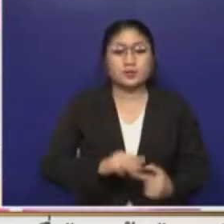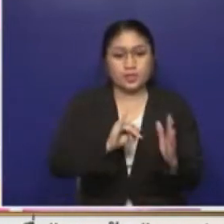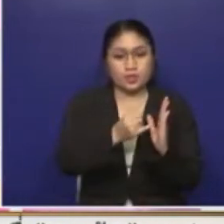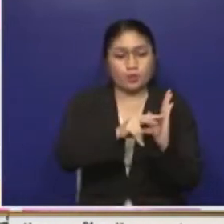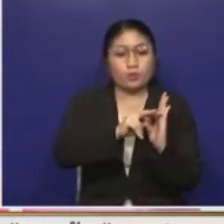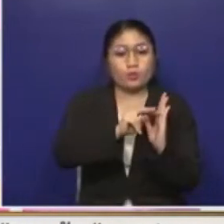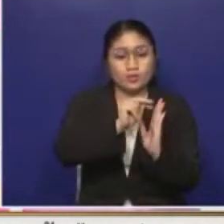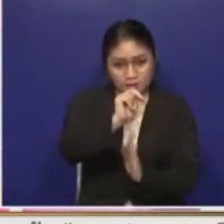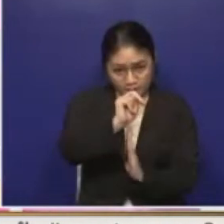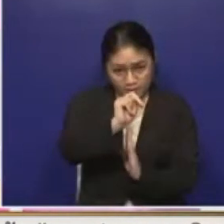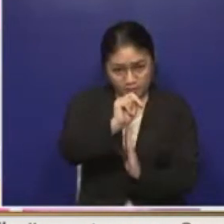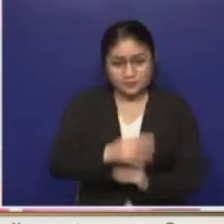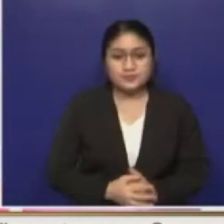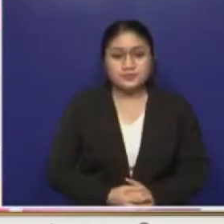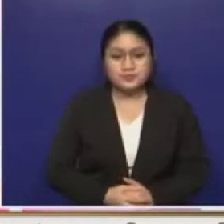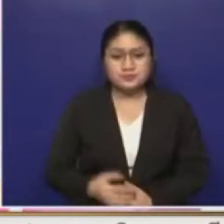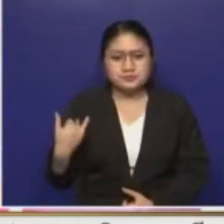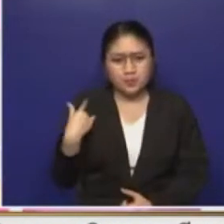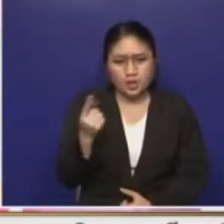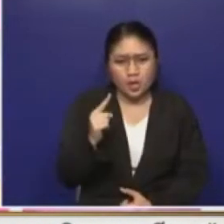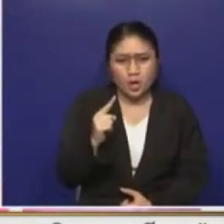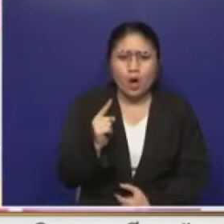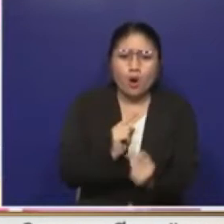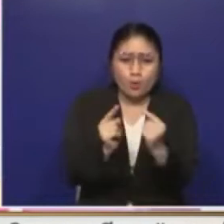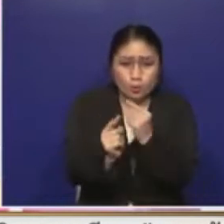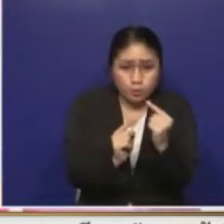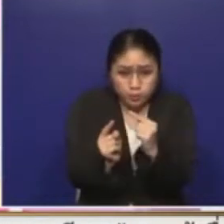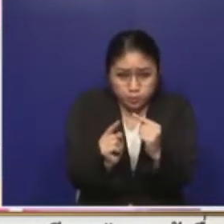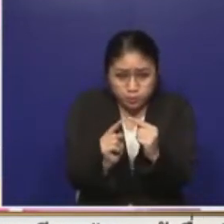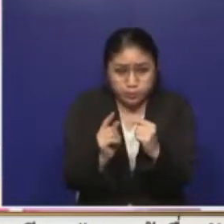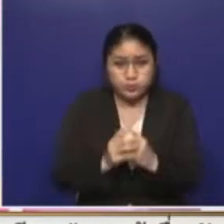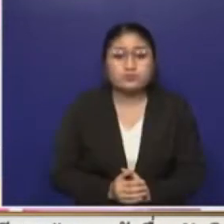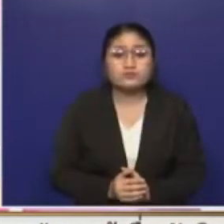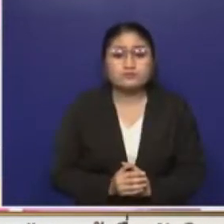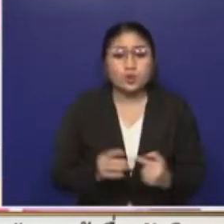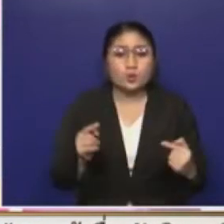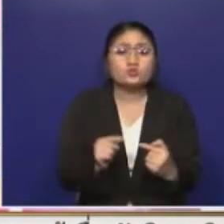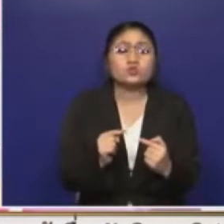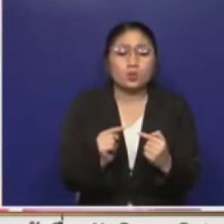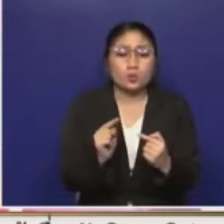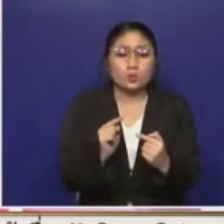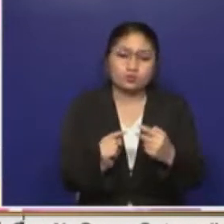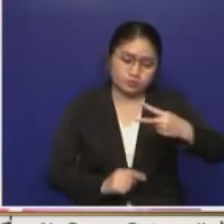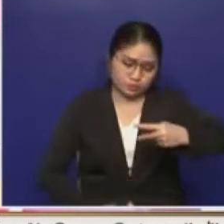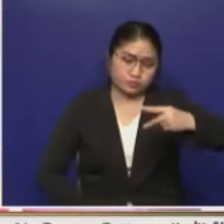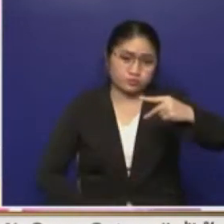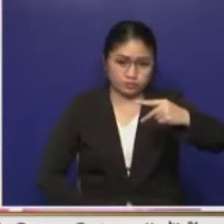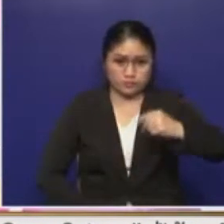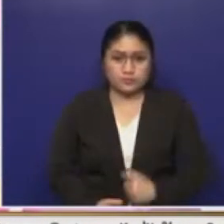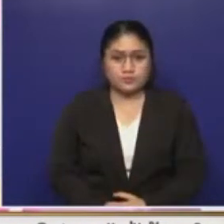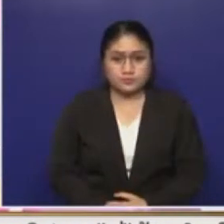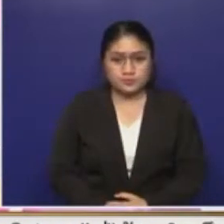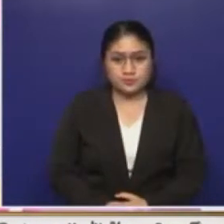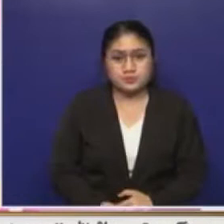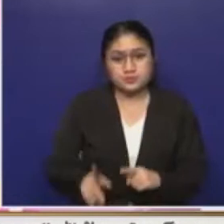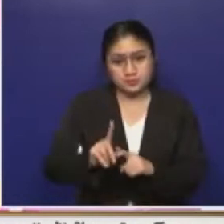มีเรื่องเรียนปรึกษาหารือท่านประธานเพื่อแก้ไขปัญหาความเดือดร้อนของพี่น้องประชาชนอยู่2เรื่องนะครับเรื่อง